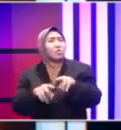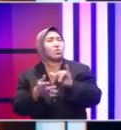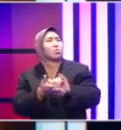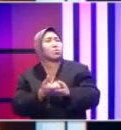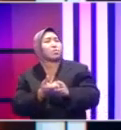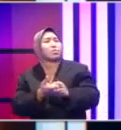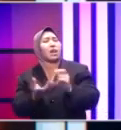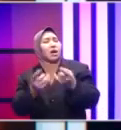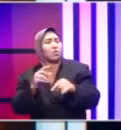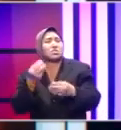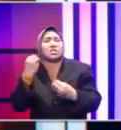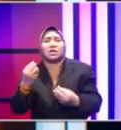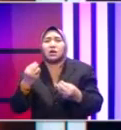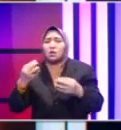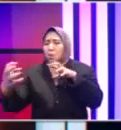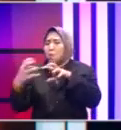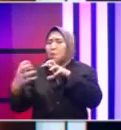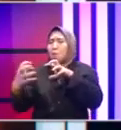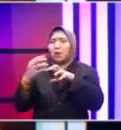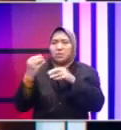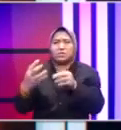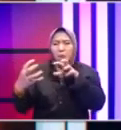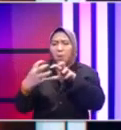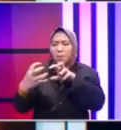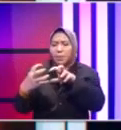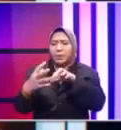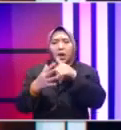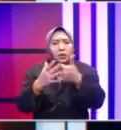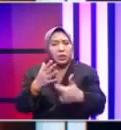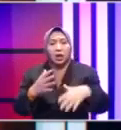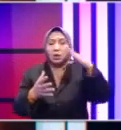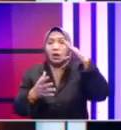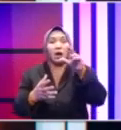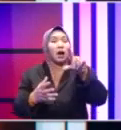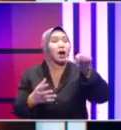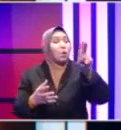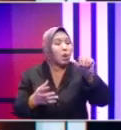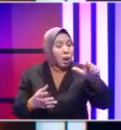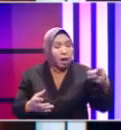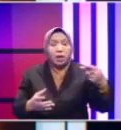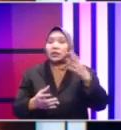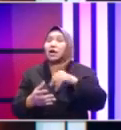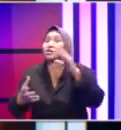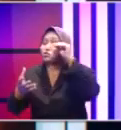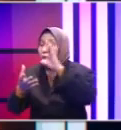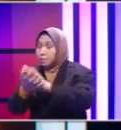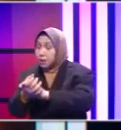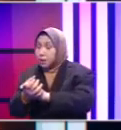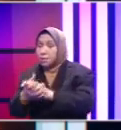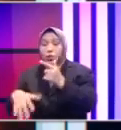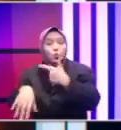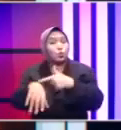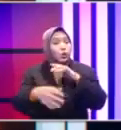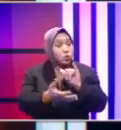berlakulah sedikit pergaduhan antara khaulah dan juga suaminya di mana Paddle